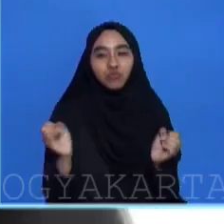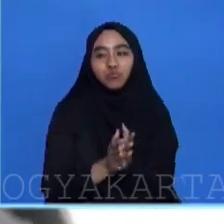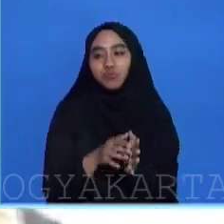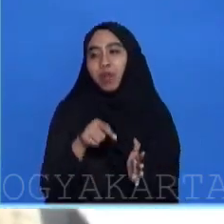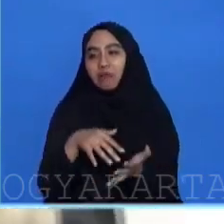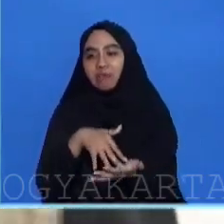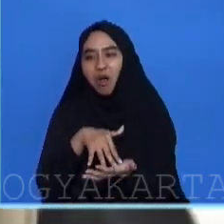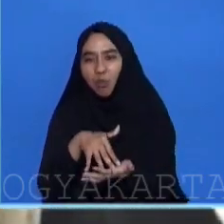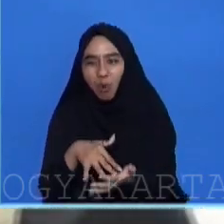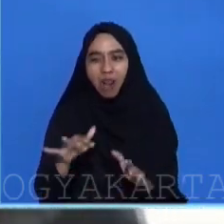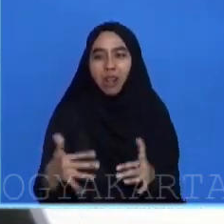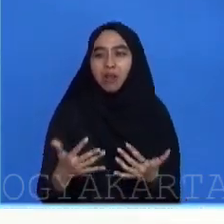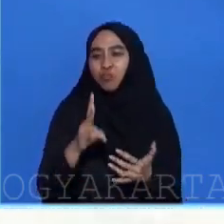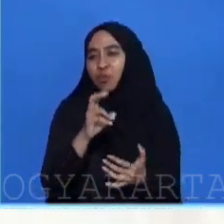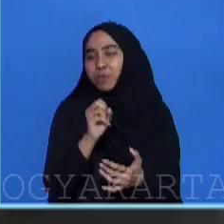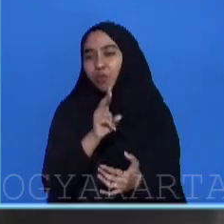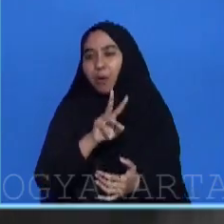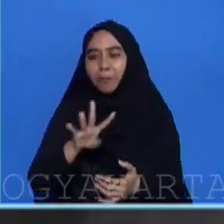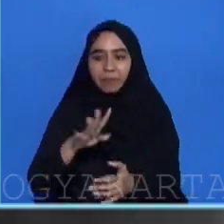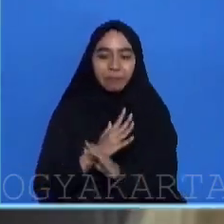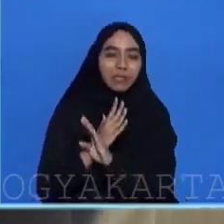Pemilu 2024 bisa dicegah sedini mungkin